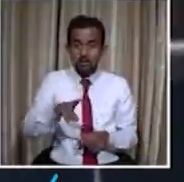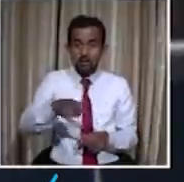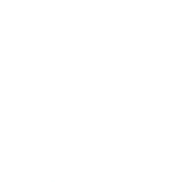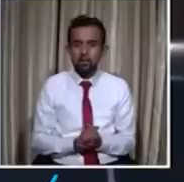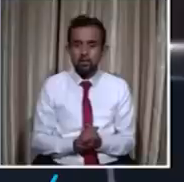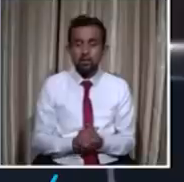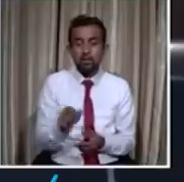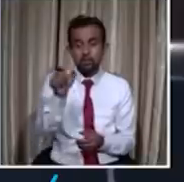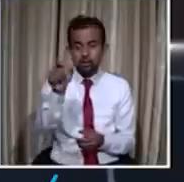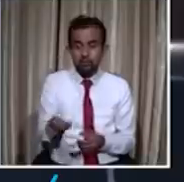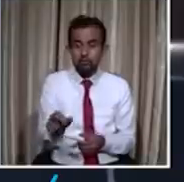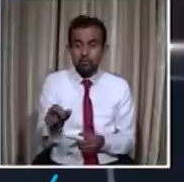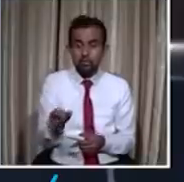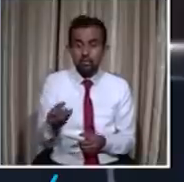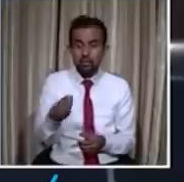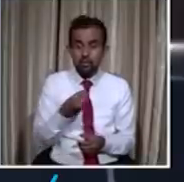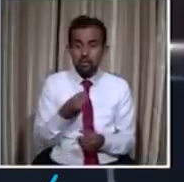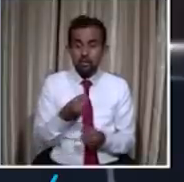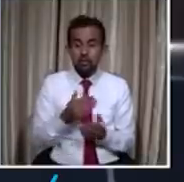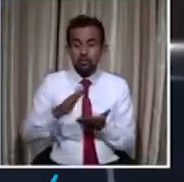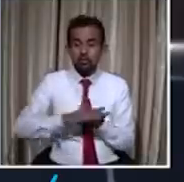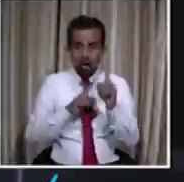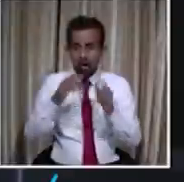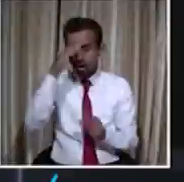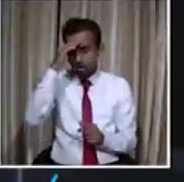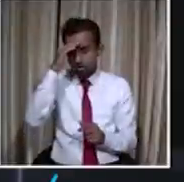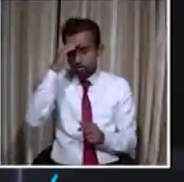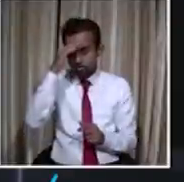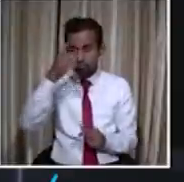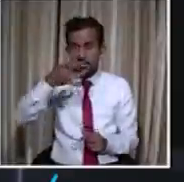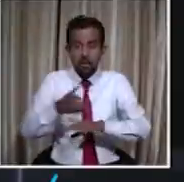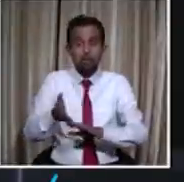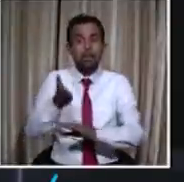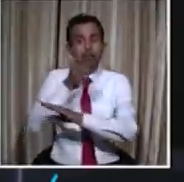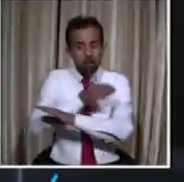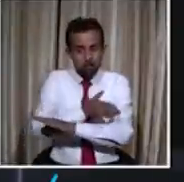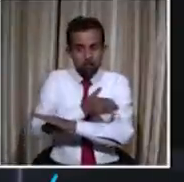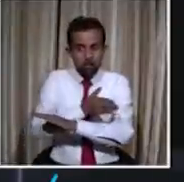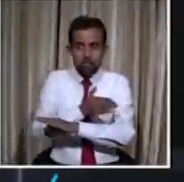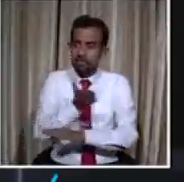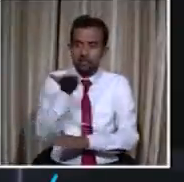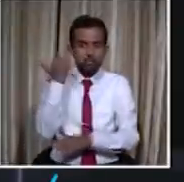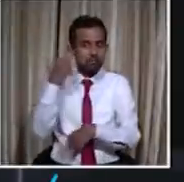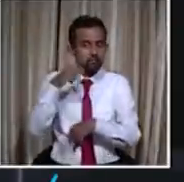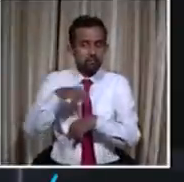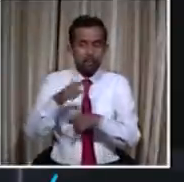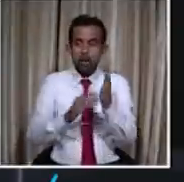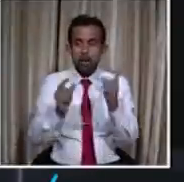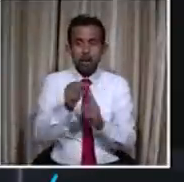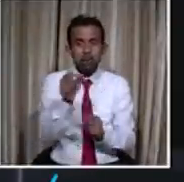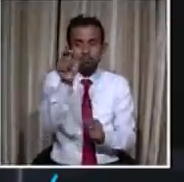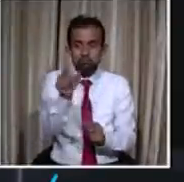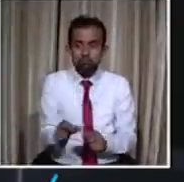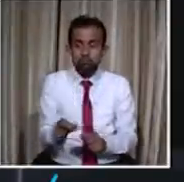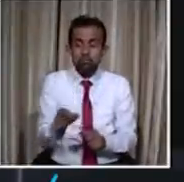124කට හම්බුන්නේ නැහැ. එතුමා ගත්තේ වරප්‍රසාදය අපිට කියන්න එපා. කණිජ තෙල් සංස්ථාව කිසිම අවස්ථාවක කිසිම මන්ත්‍රීවරයෙක්ට